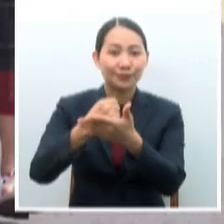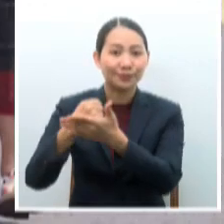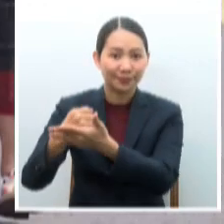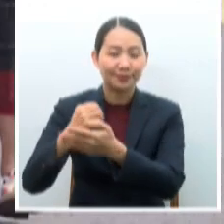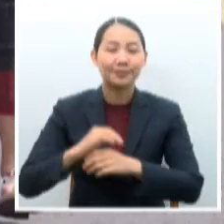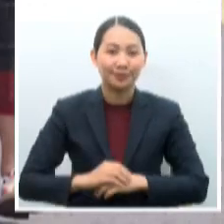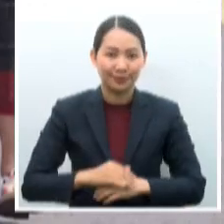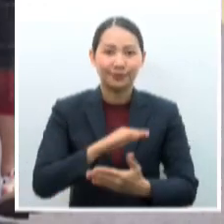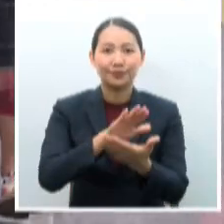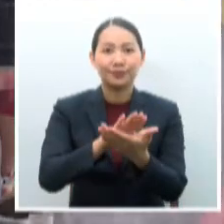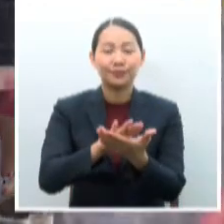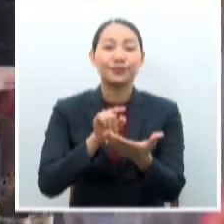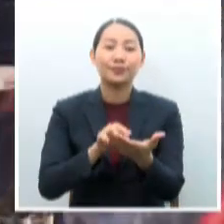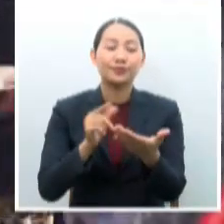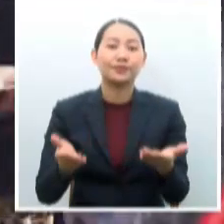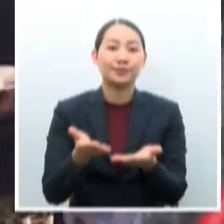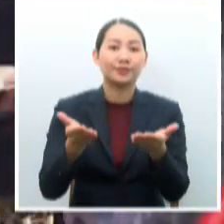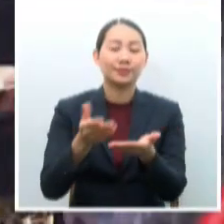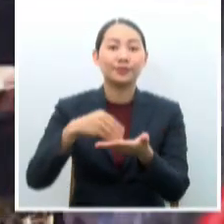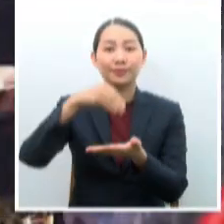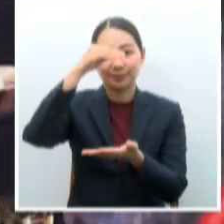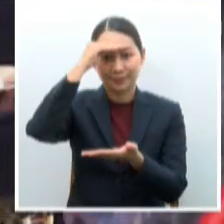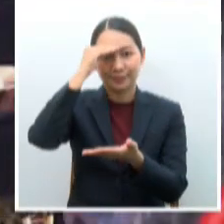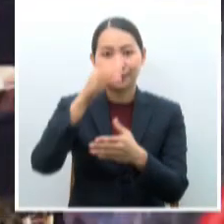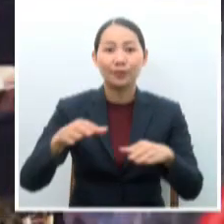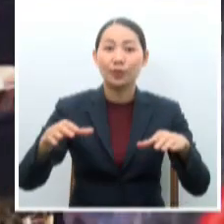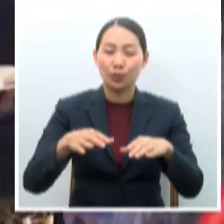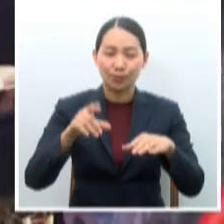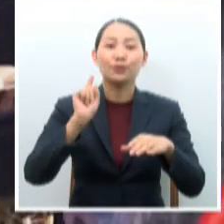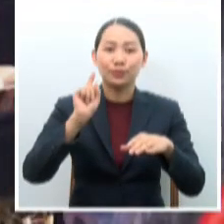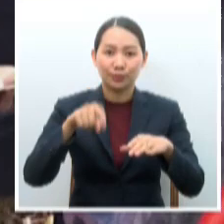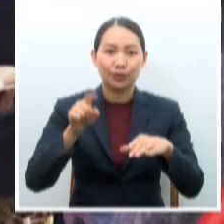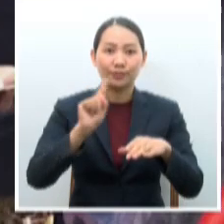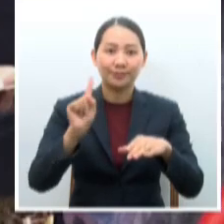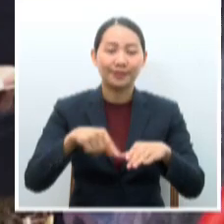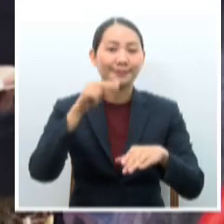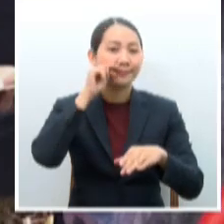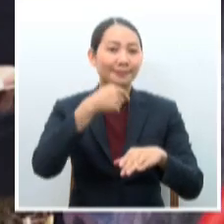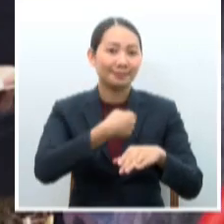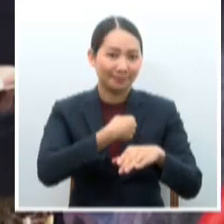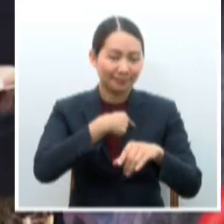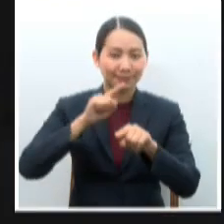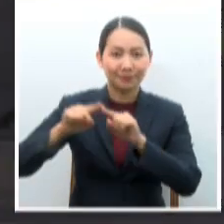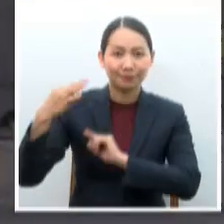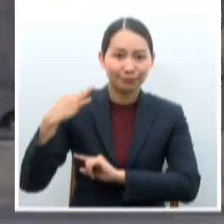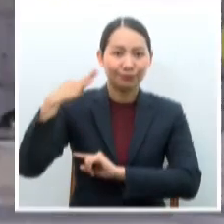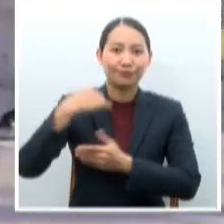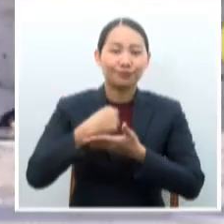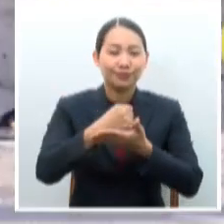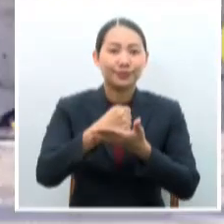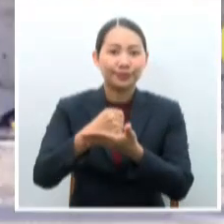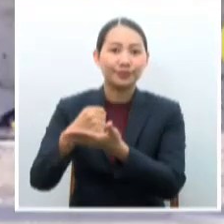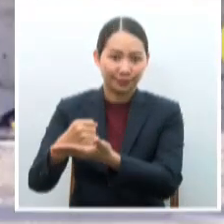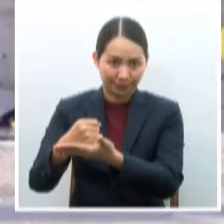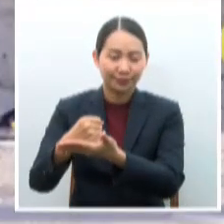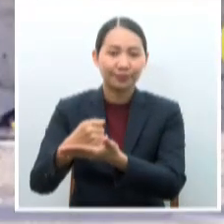ส่งเสริมผู้เรียนได้แสดงพฤติกรรมในการเป็นผู้ที่มีความโอบอ้อมอารีและคำนึงถึงผลที่เกิดขึ้นต่อต